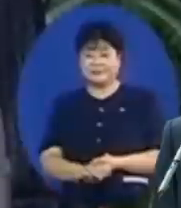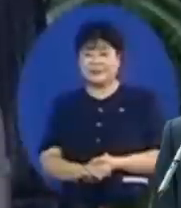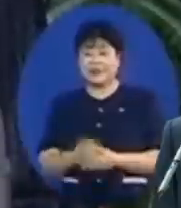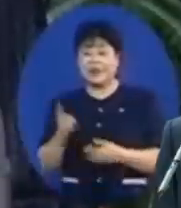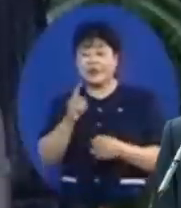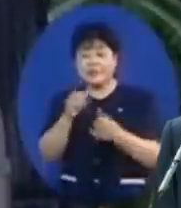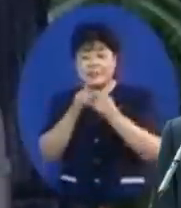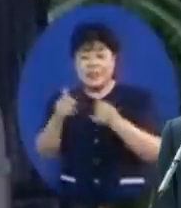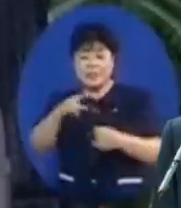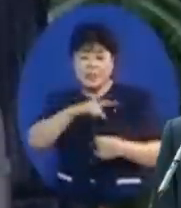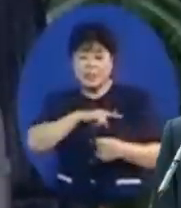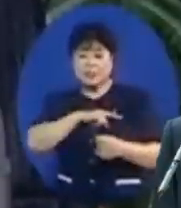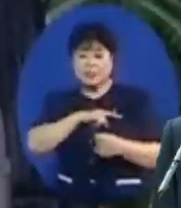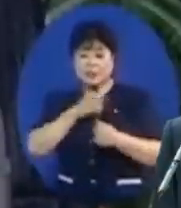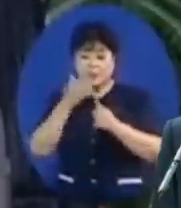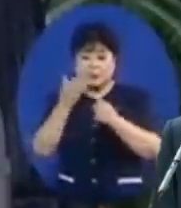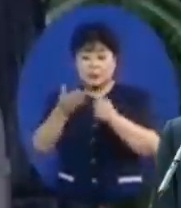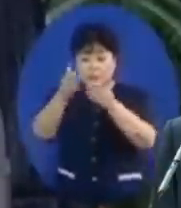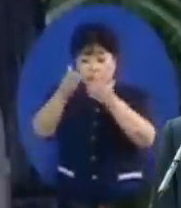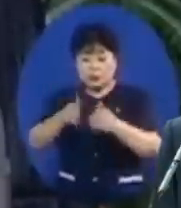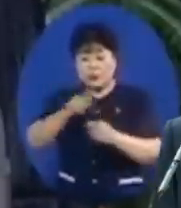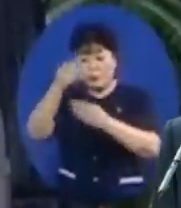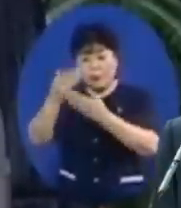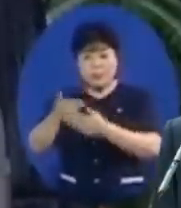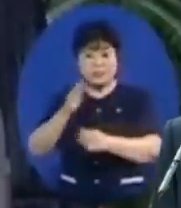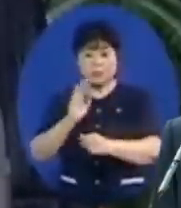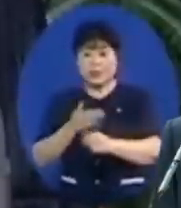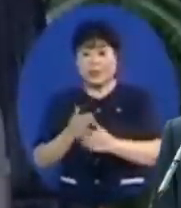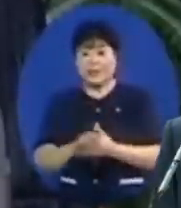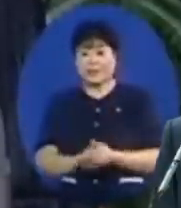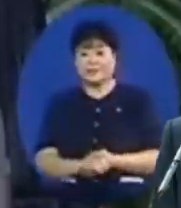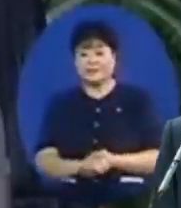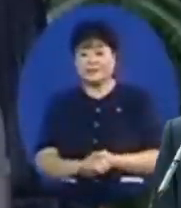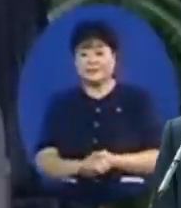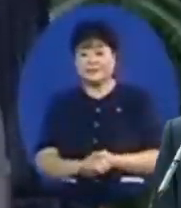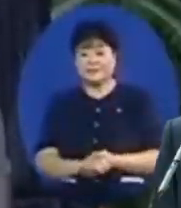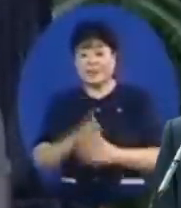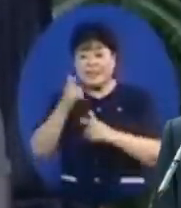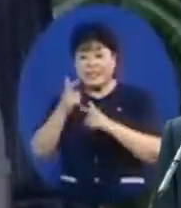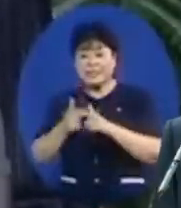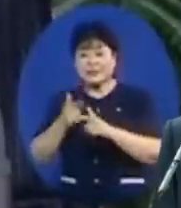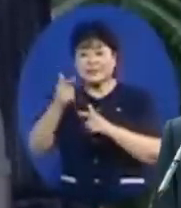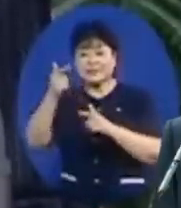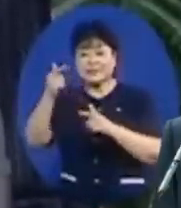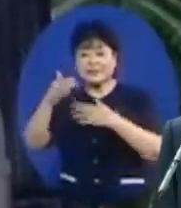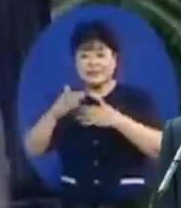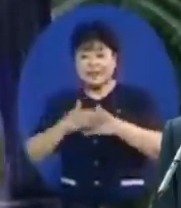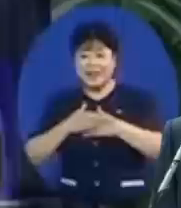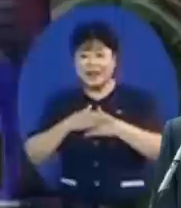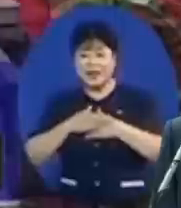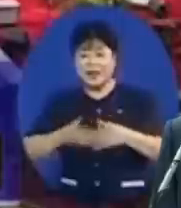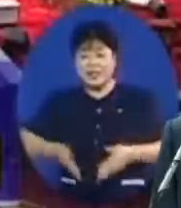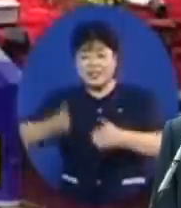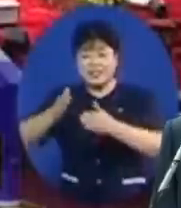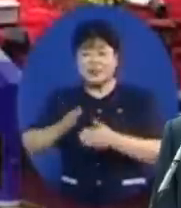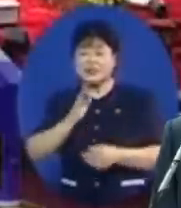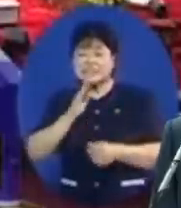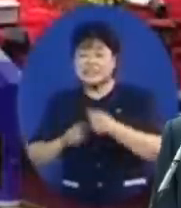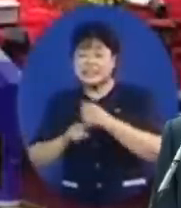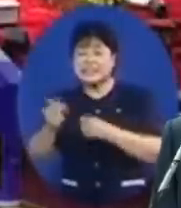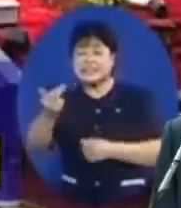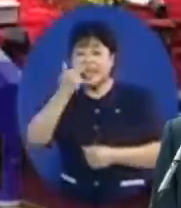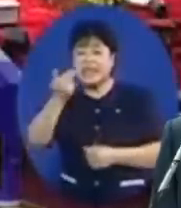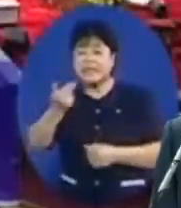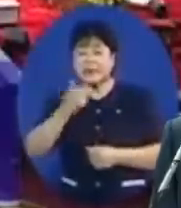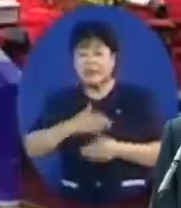어떤 사람의 이름을 통해서도 구원받을 수가 없다는 것입니다. 예수님이 내가 곧 길이요 진리요 생명이니